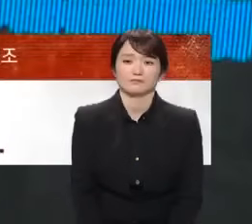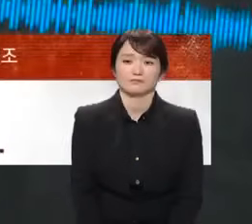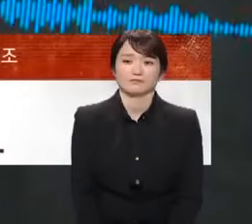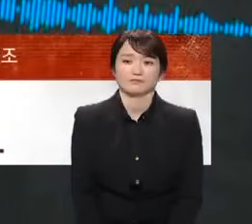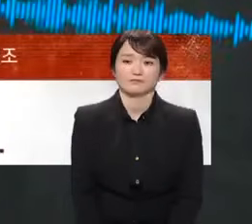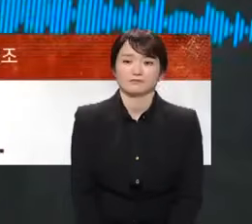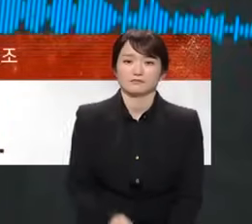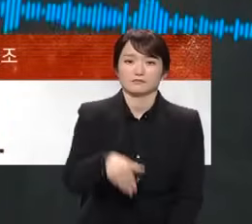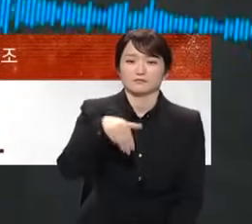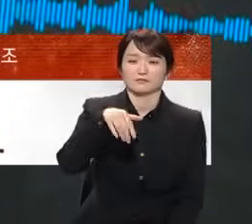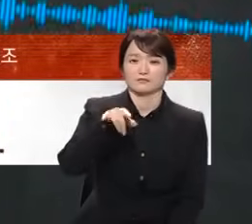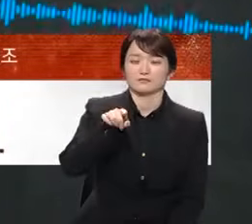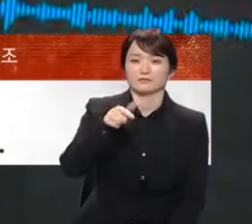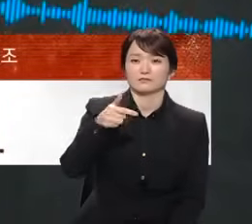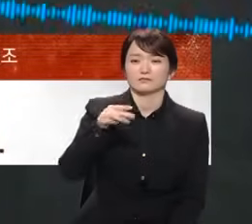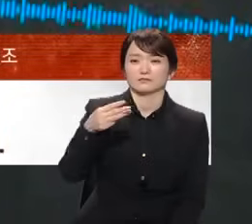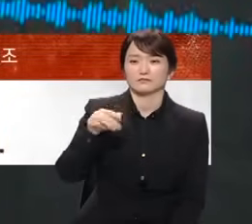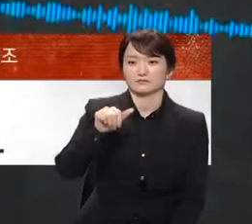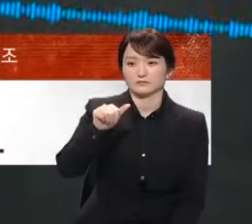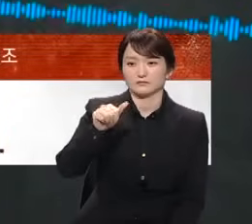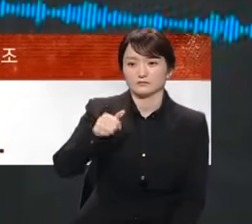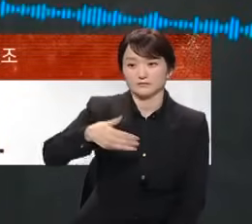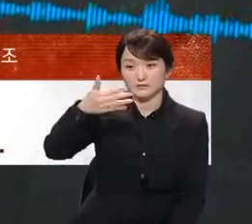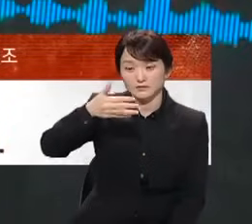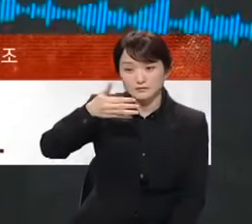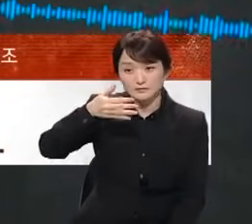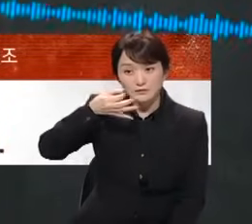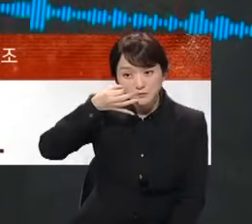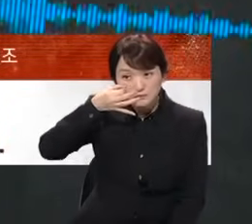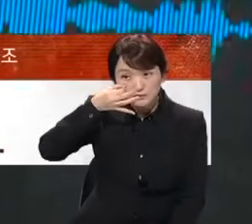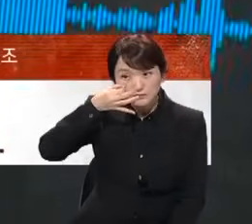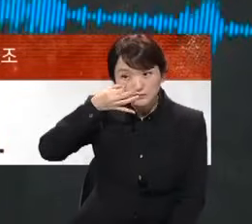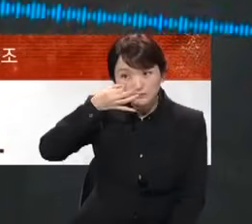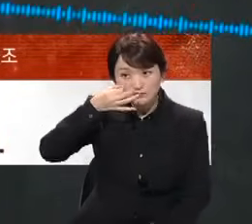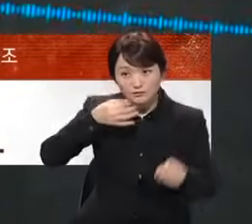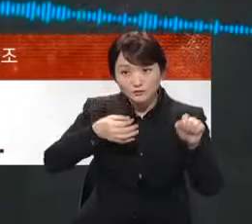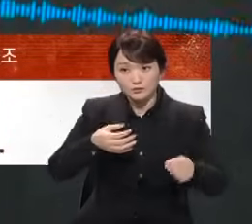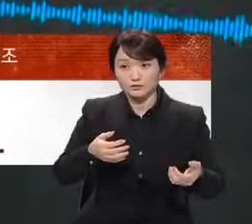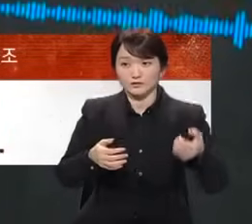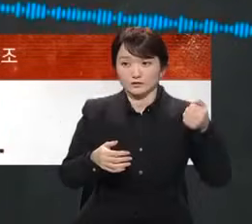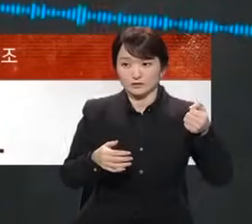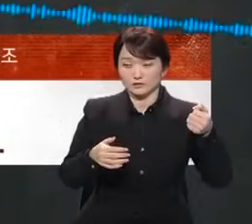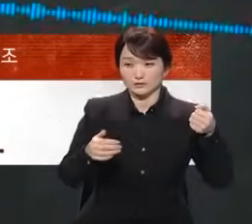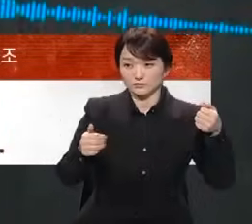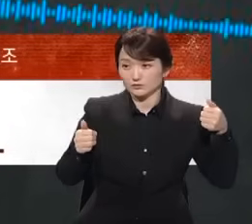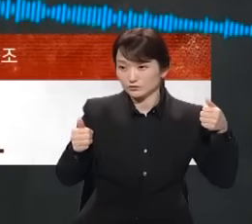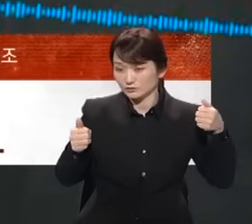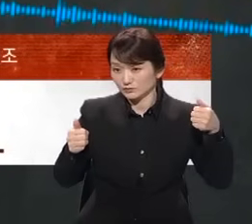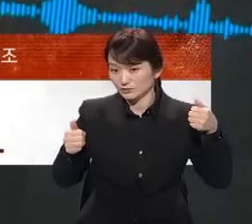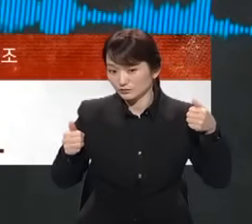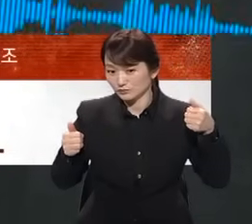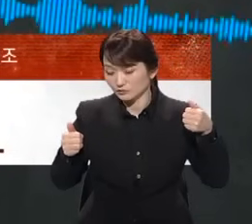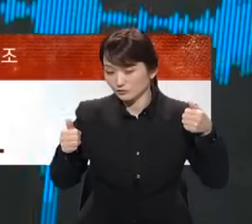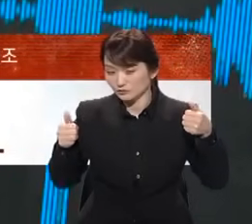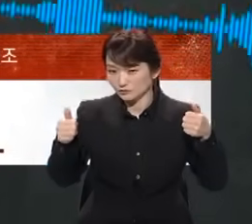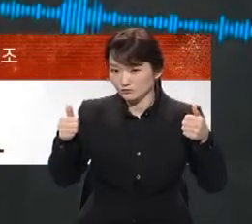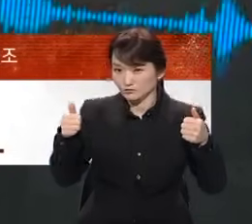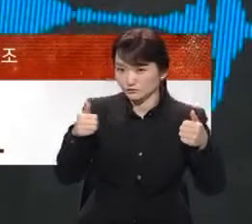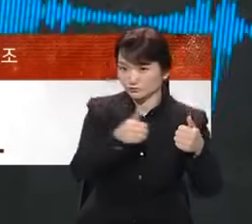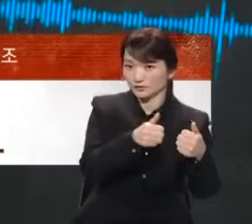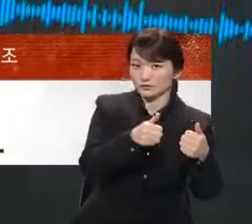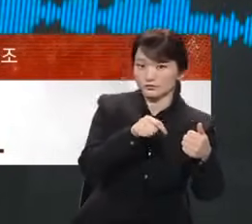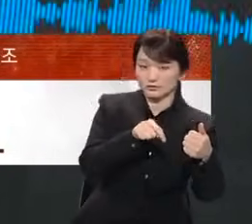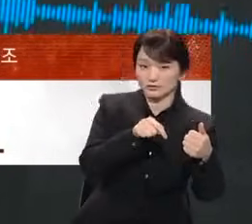그러니까 영상에서 보면은 왜 이렇게 뭐 둔기를 한다 그게 돈 받으러 가신 분이라고 나왔는데 그러니까 채널 보도가 잘못된 건가요? 네네.